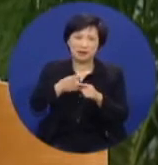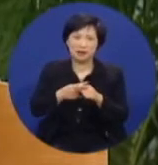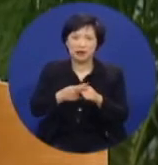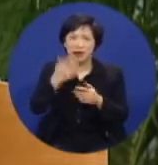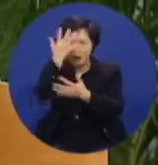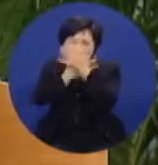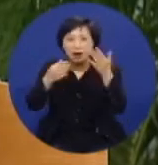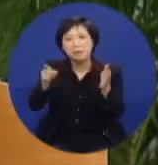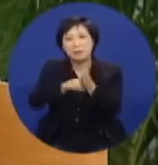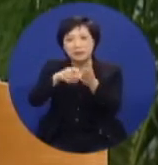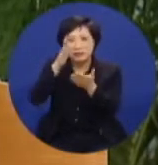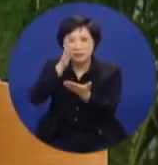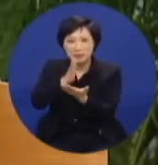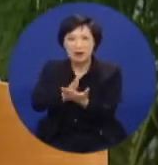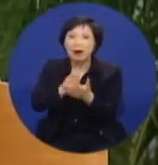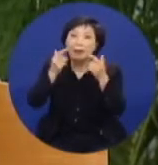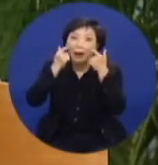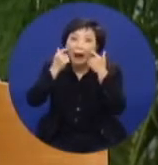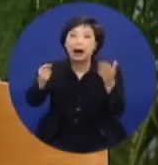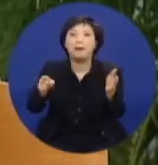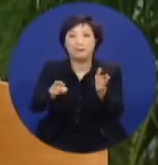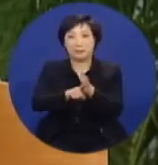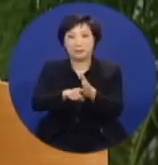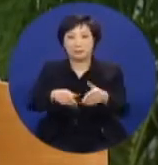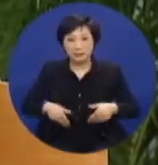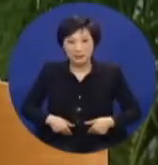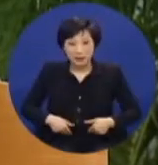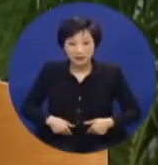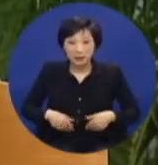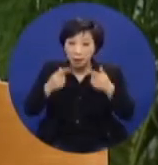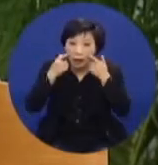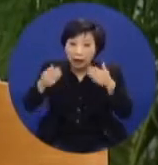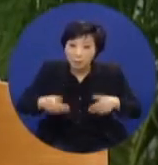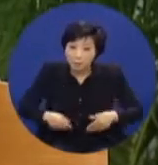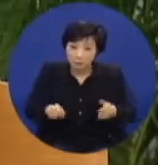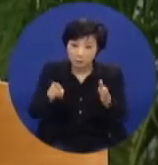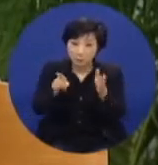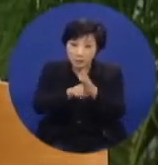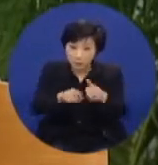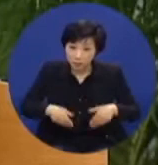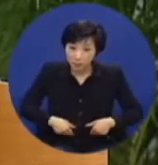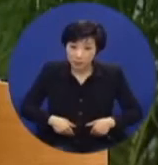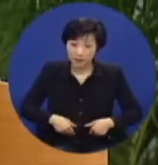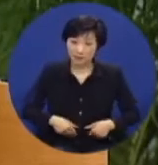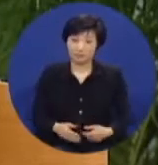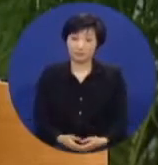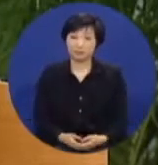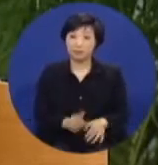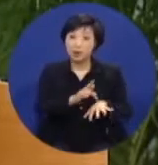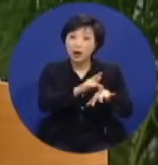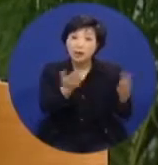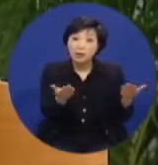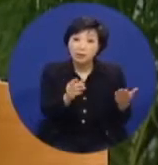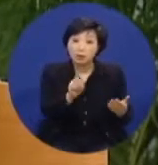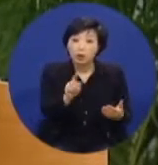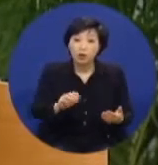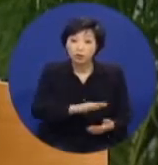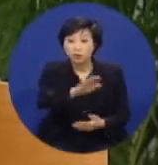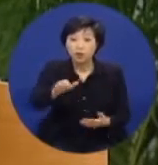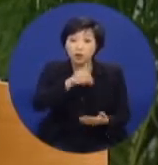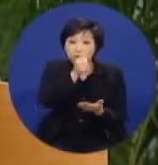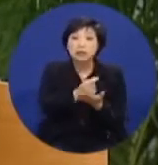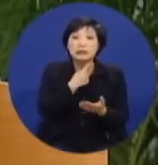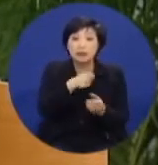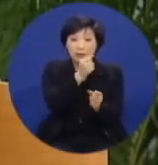슥 실하게 믿어야 돼 에 확실하게 막 뒤의 일은 귀 쉽게 만들어서